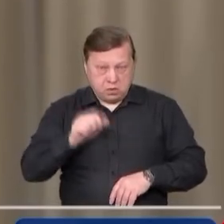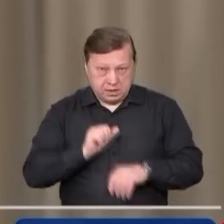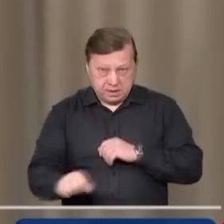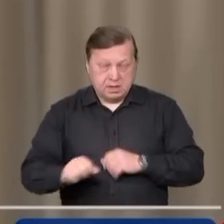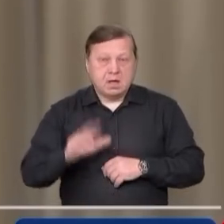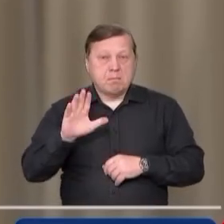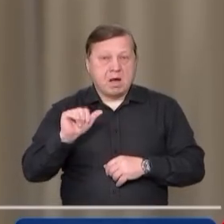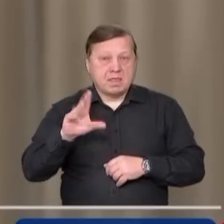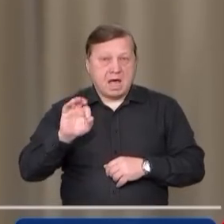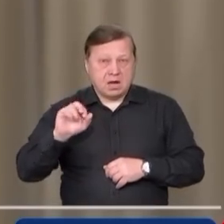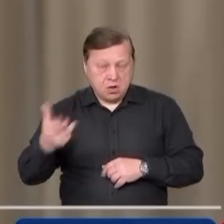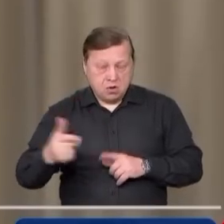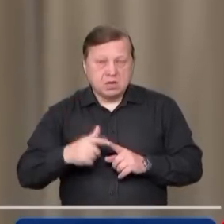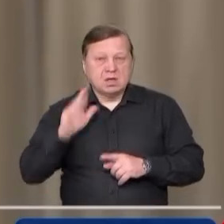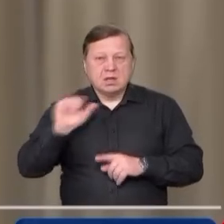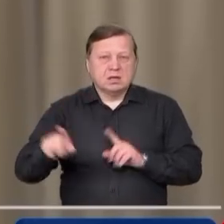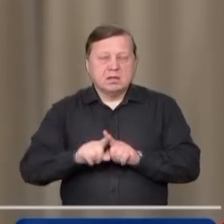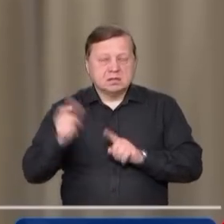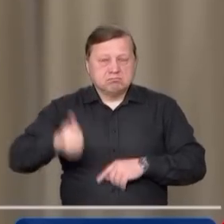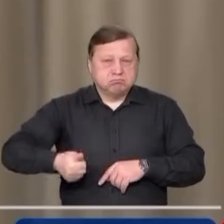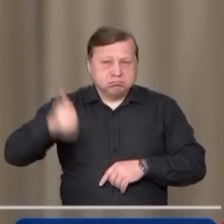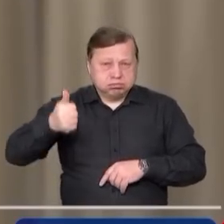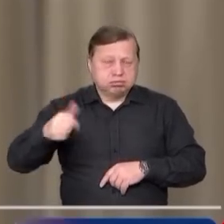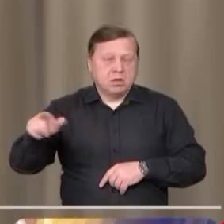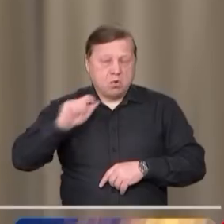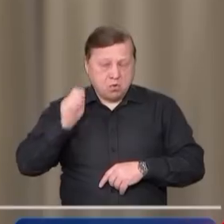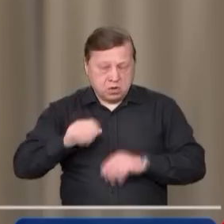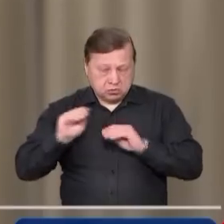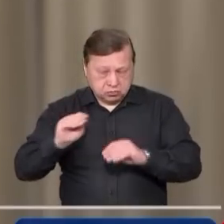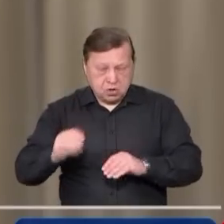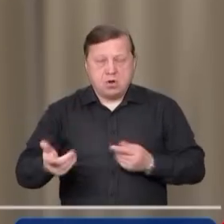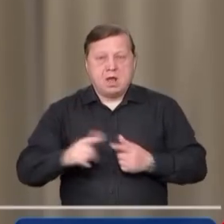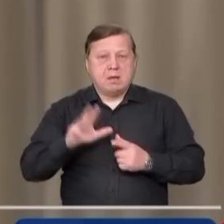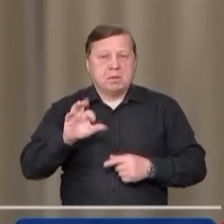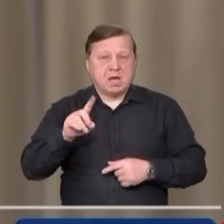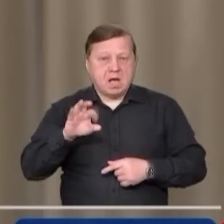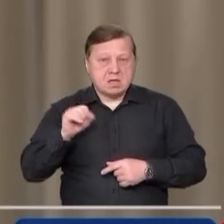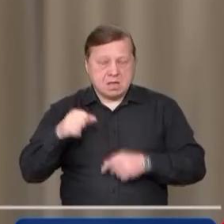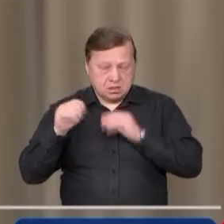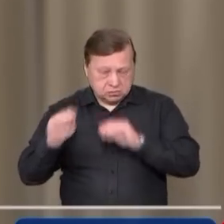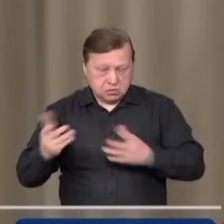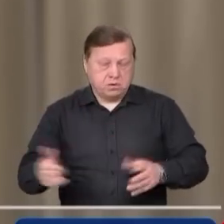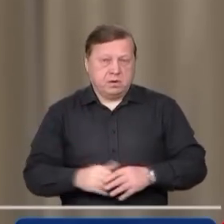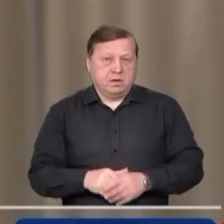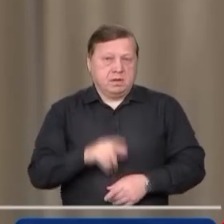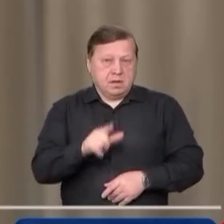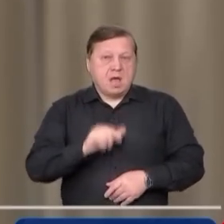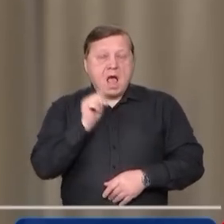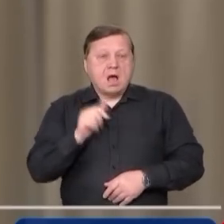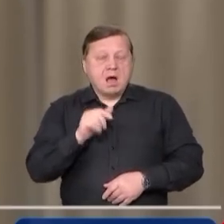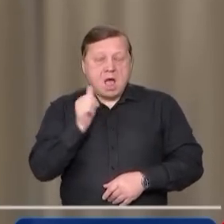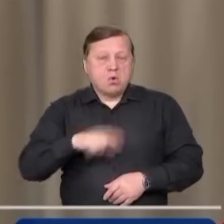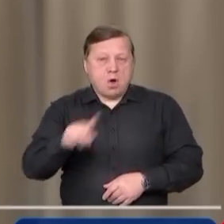szczeblu sztabu batalionu i brygady. Także dokładają takich wysiłków jak reszta grupy